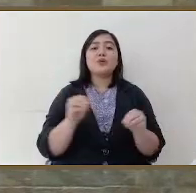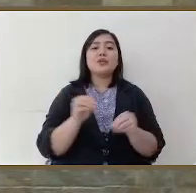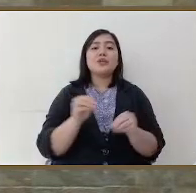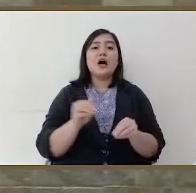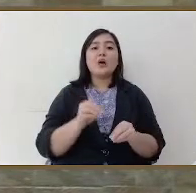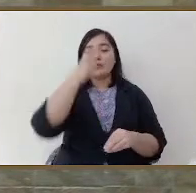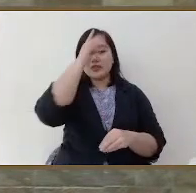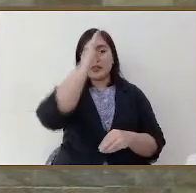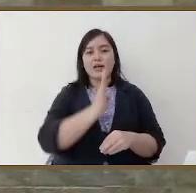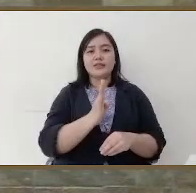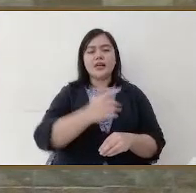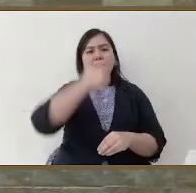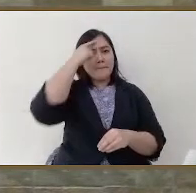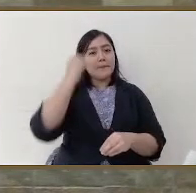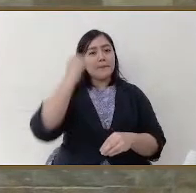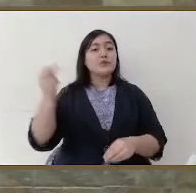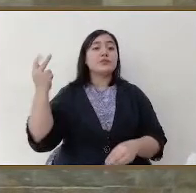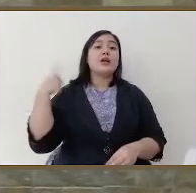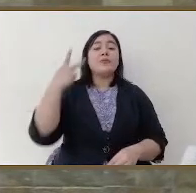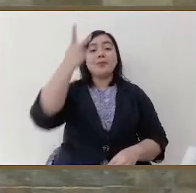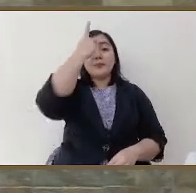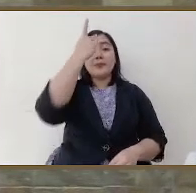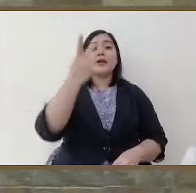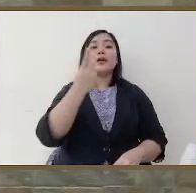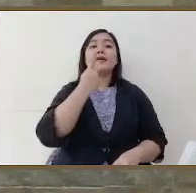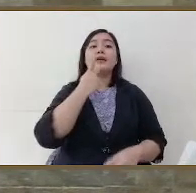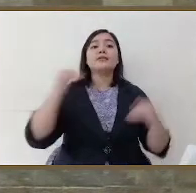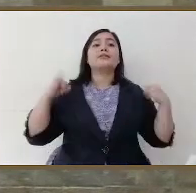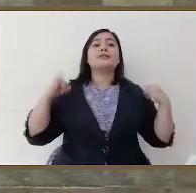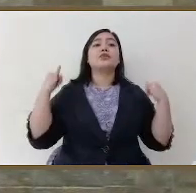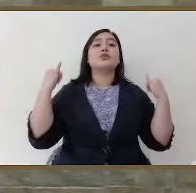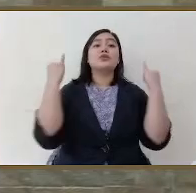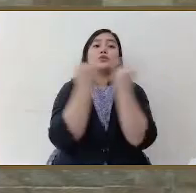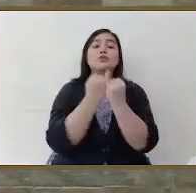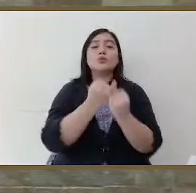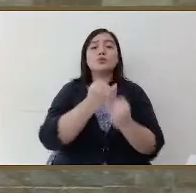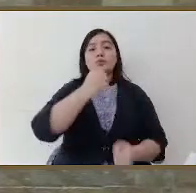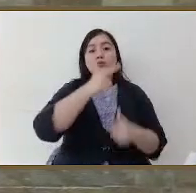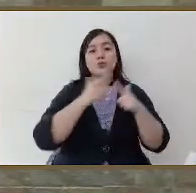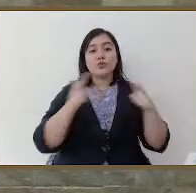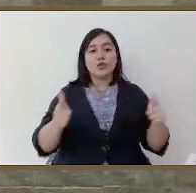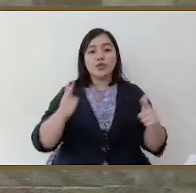na nag-introduce ng great God sa kanyang pamilya.